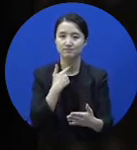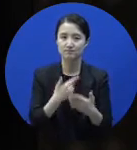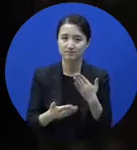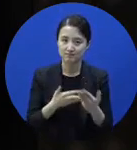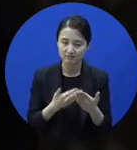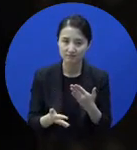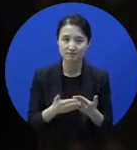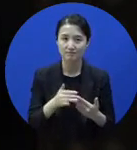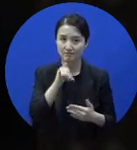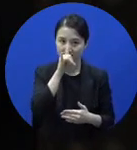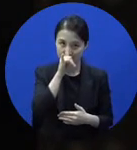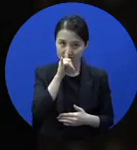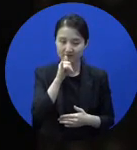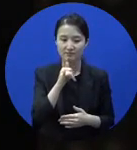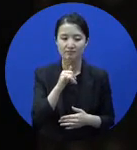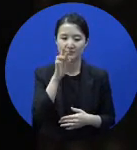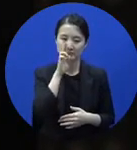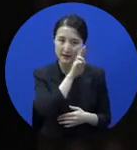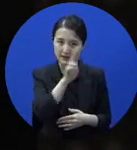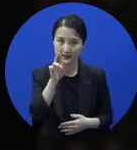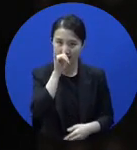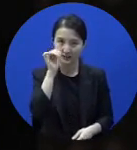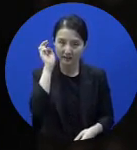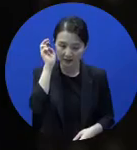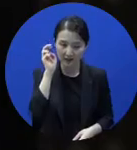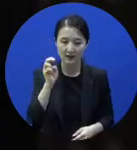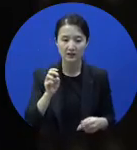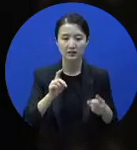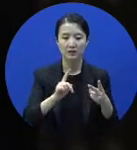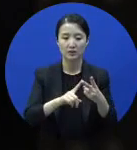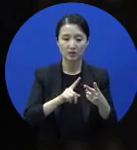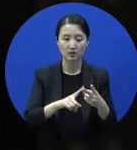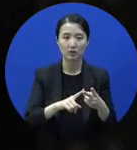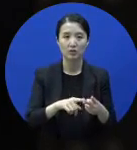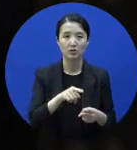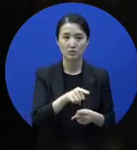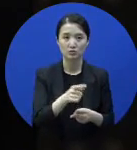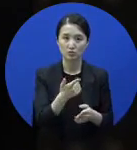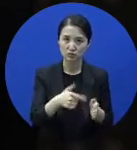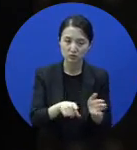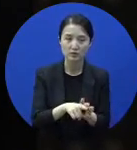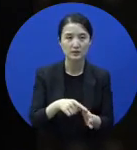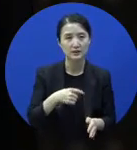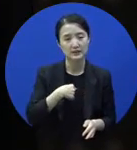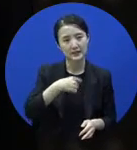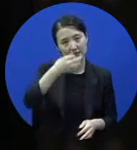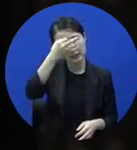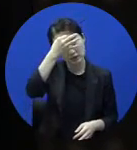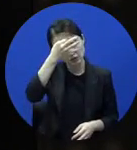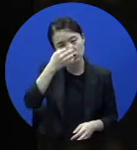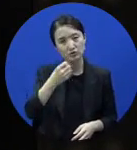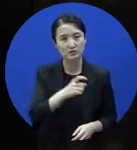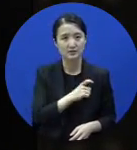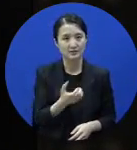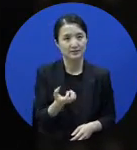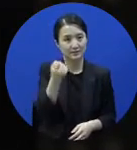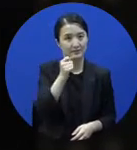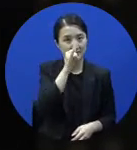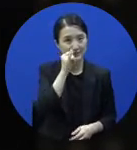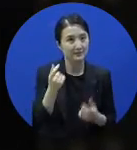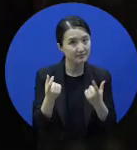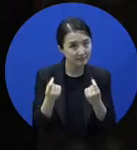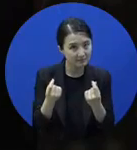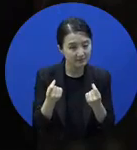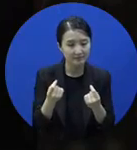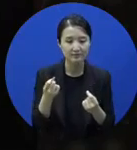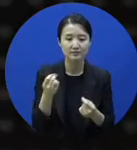자격과 기술 분명히 있을 거라고 생각이 돼요. 그만큼 공부를 많이 했기 때문에 그 다음에 다른 사람보다 좀 더 내가 다른